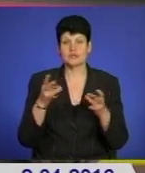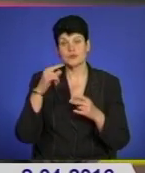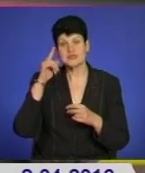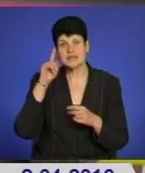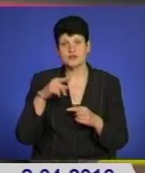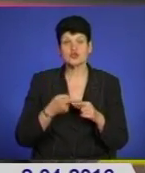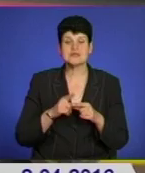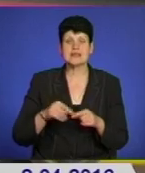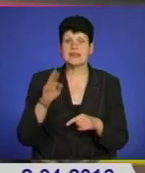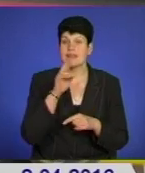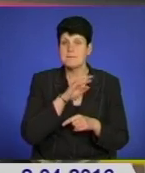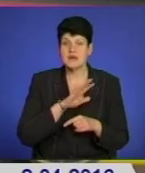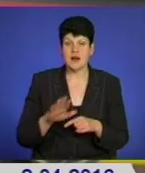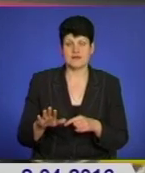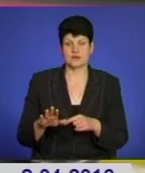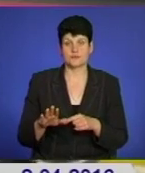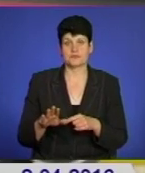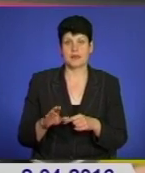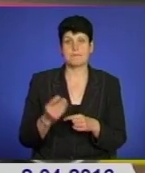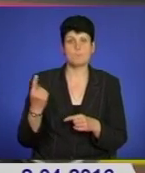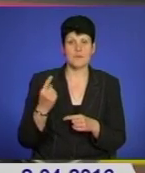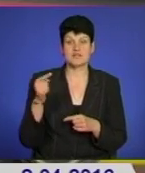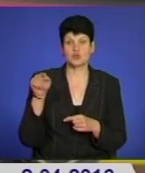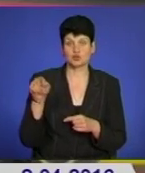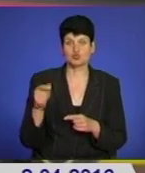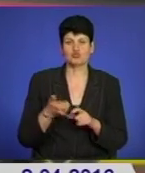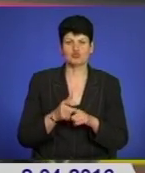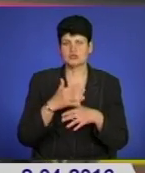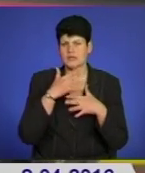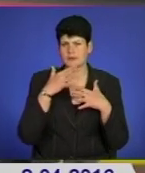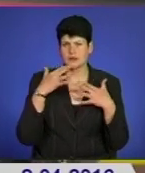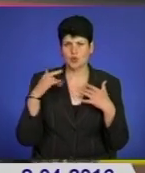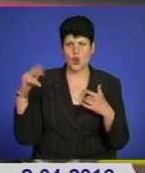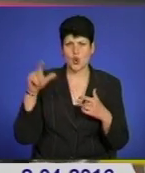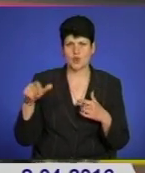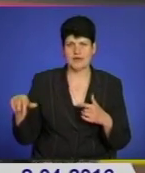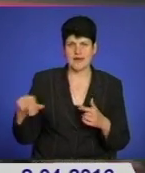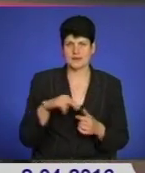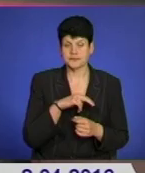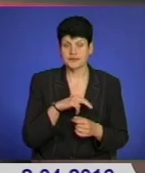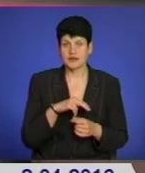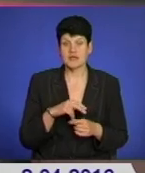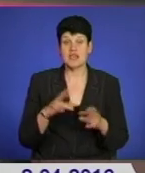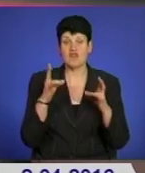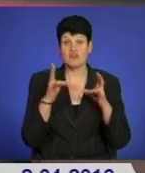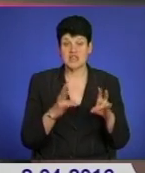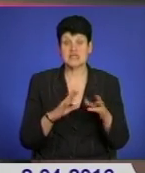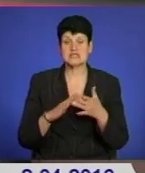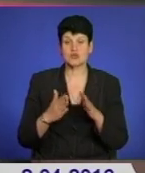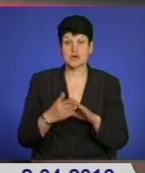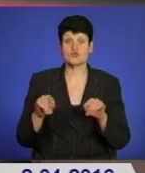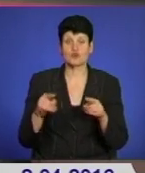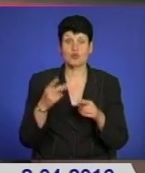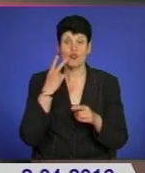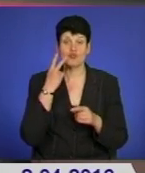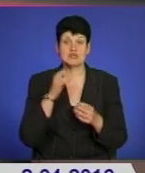це неправильно. І, по-перше, тут дуже великий наплив людей. І аварійна ситуація створюється постійно